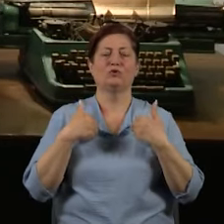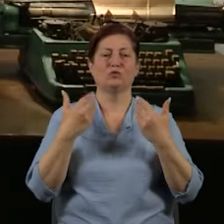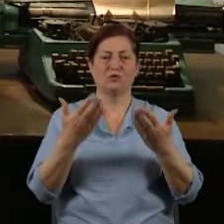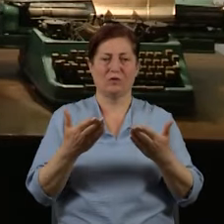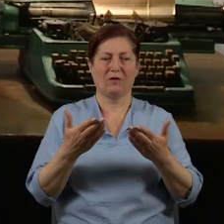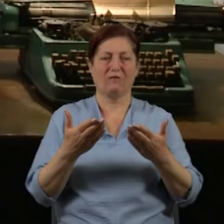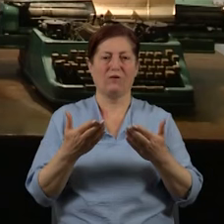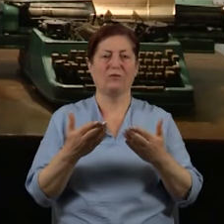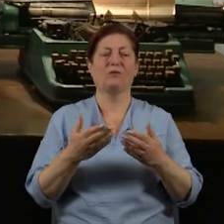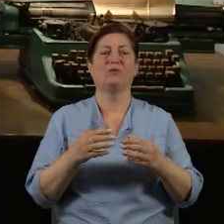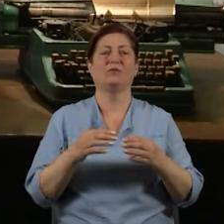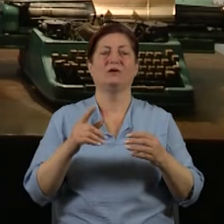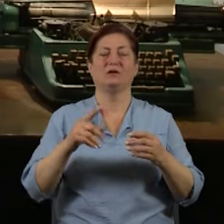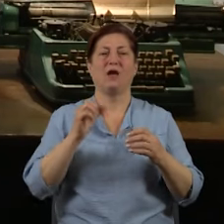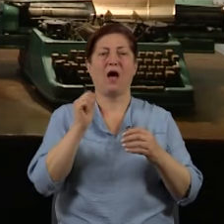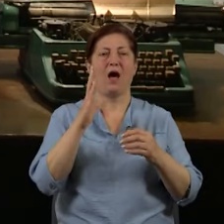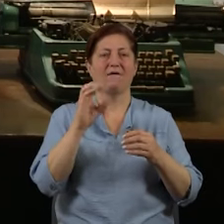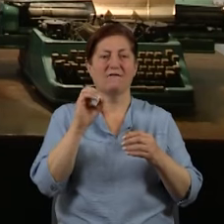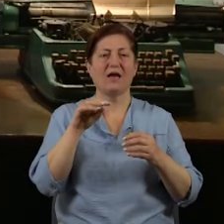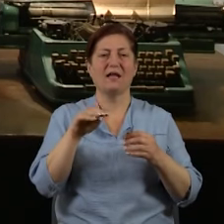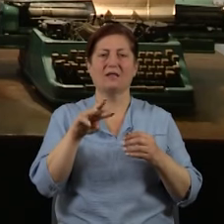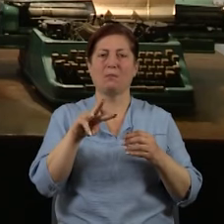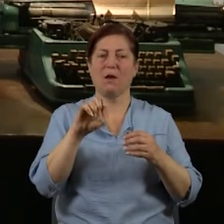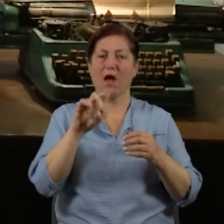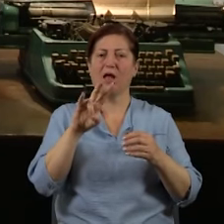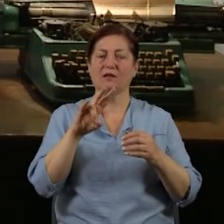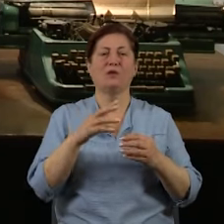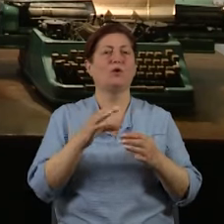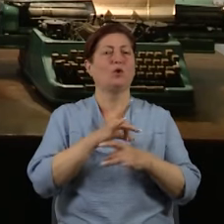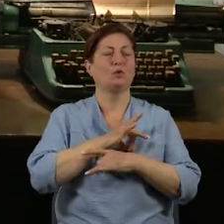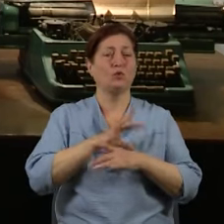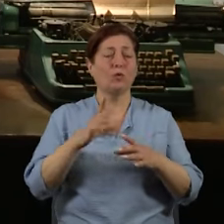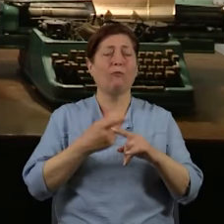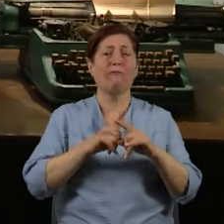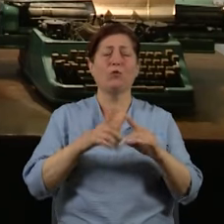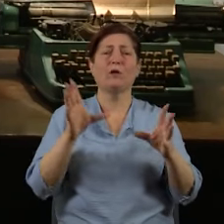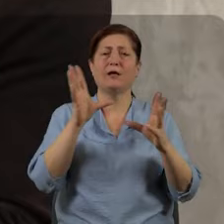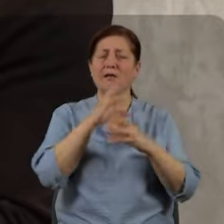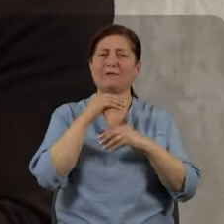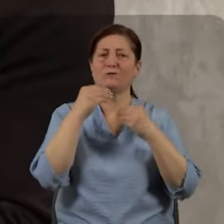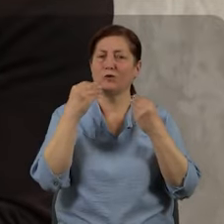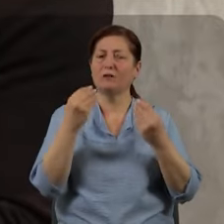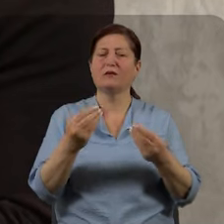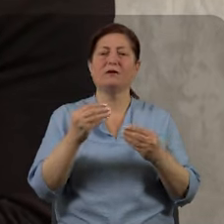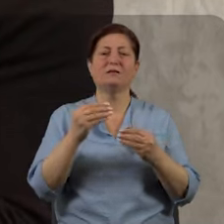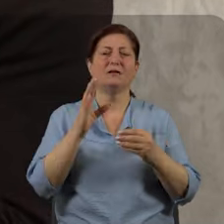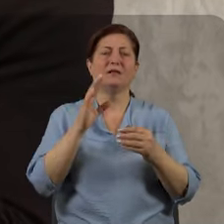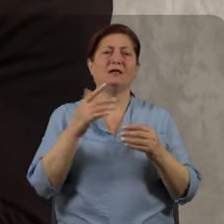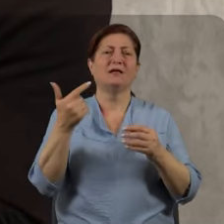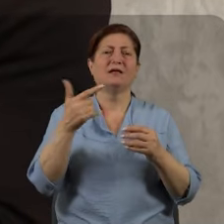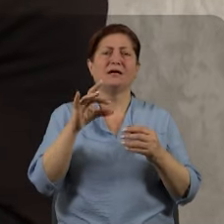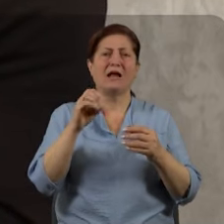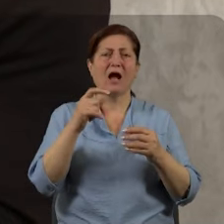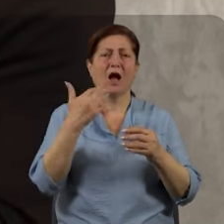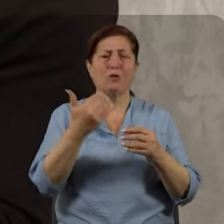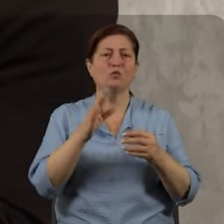Մանտոն, որովհետև Ավետ Մանտոնը այն լավ առիթն է, որ հնարավորություն է տալիս մեզ խոսելու գրականության մեջ մայրության,